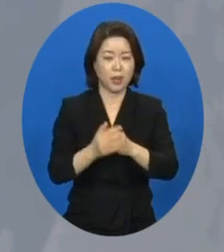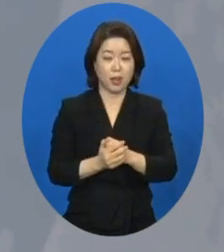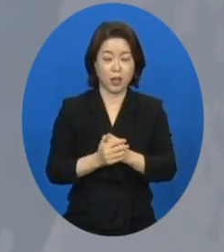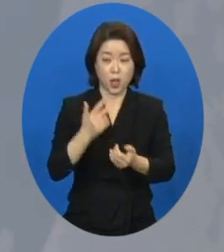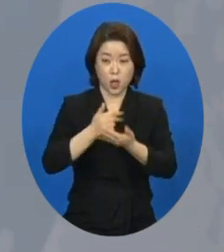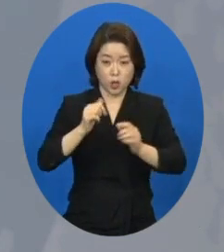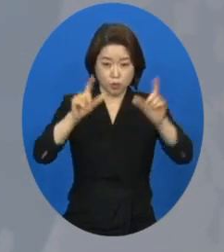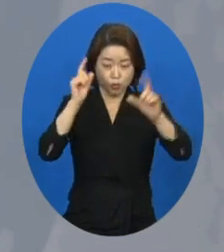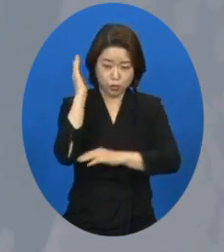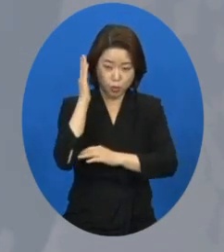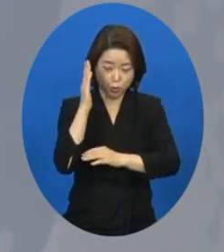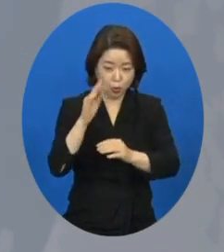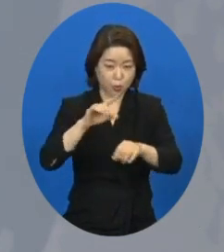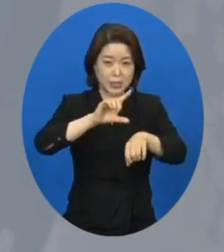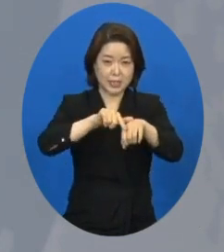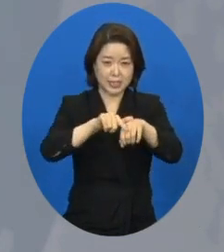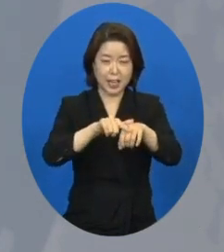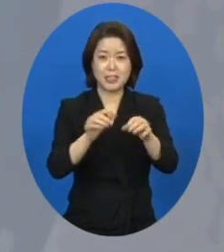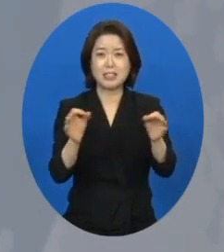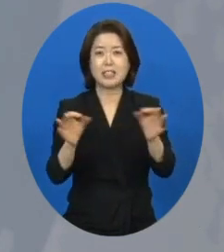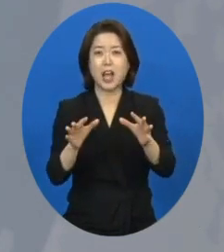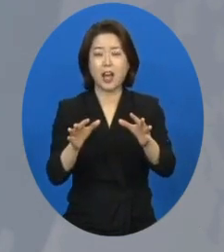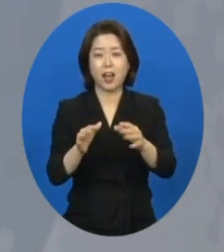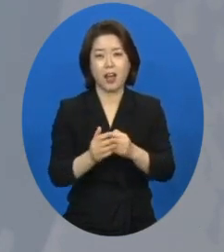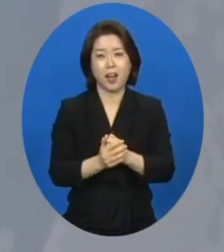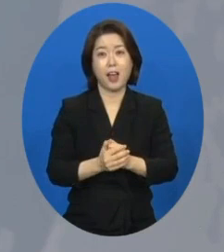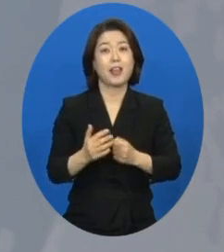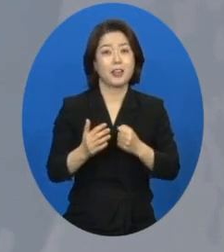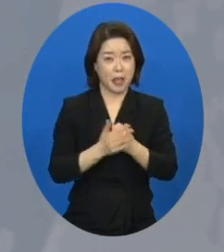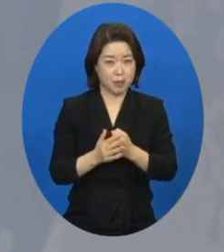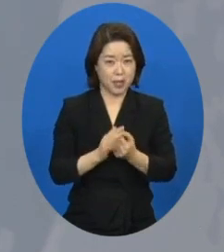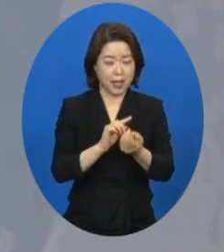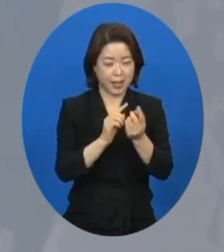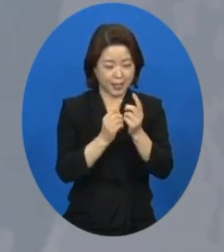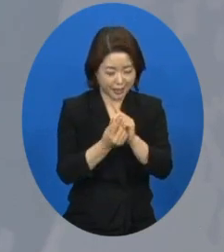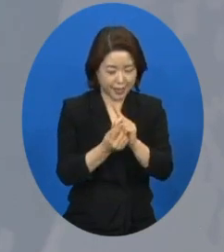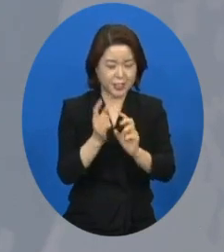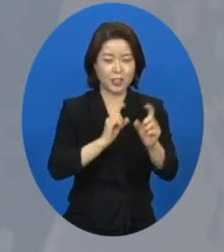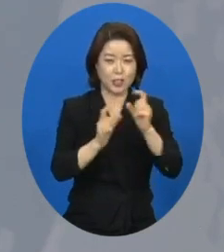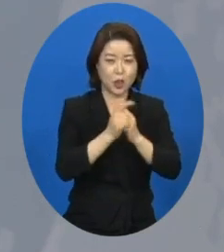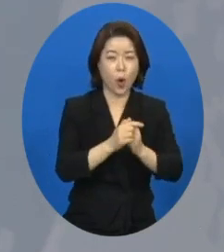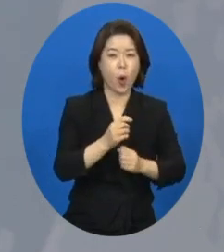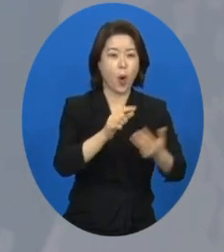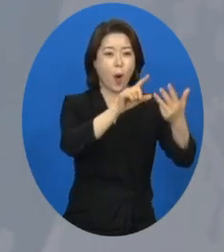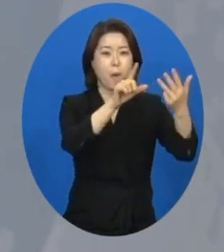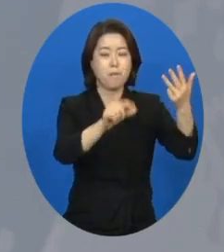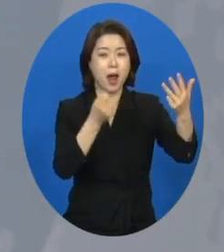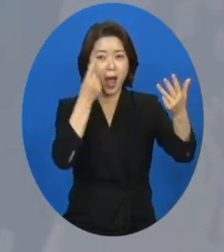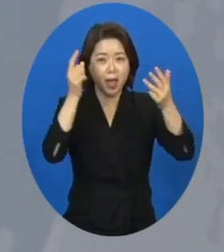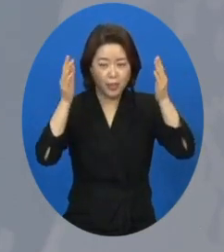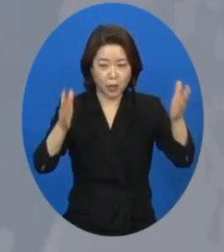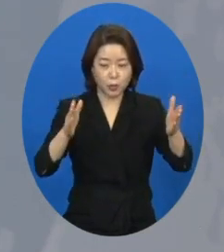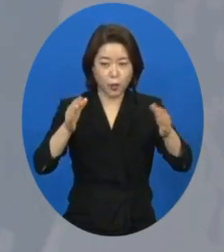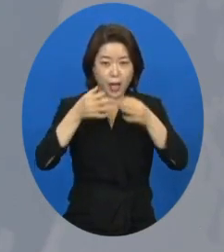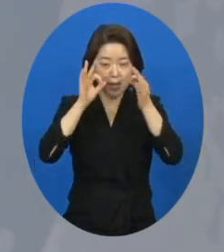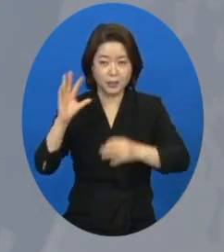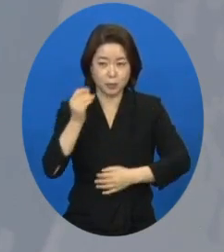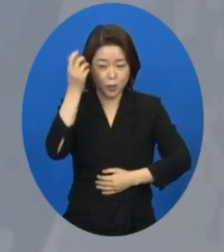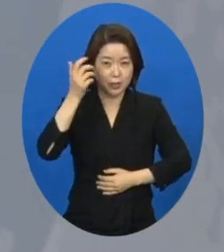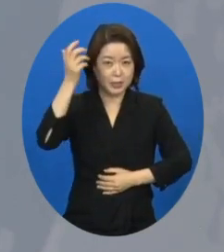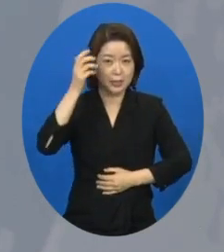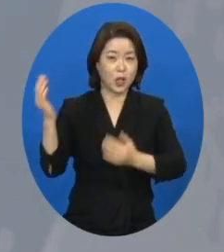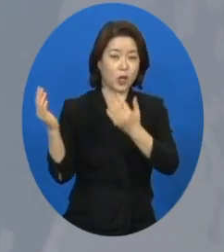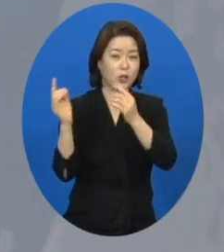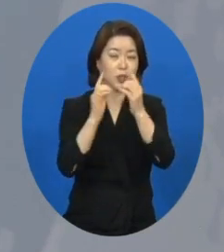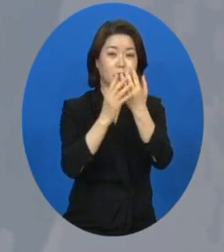워낙 짧기에 8월 한 달 동안 성령 집회 다섯 번의 설교를 함께